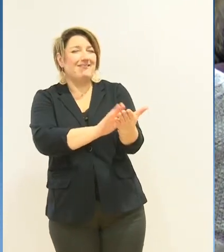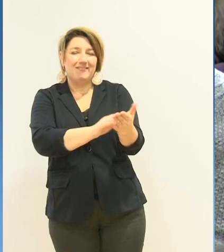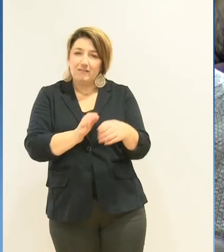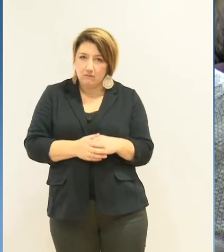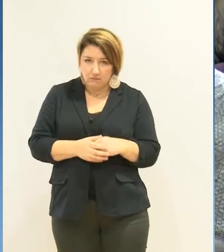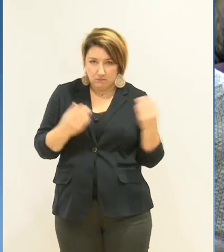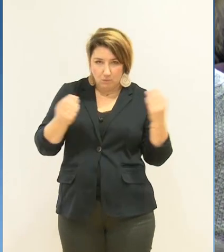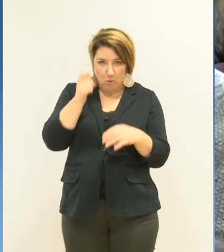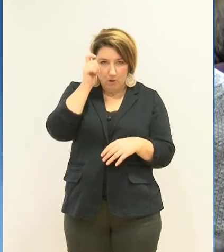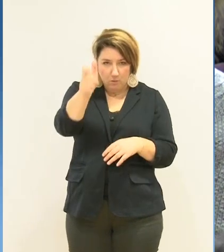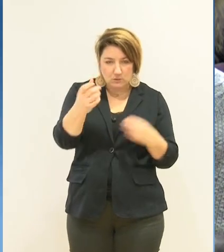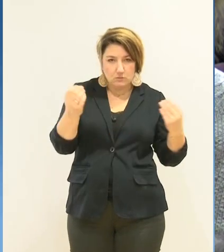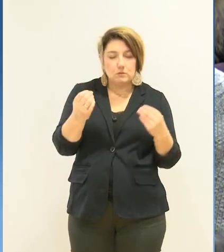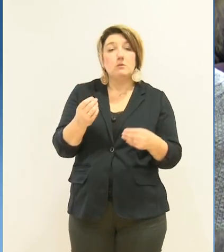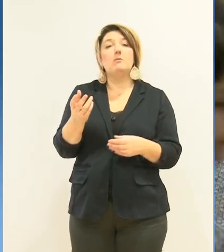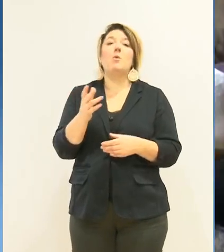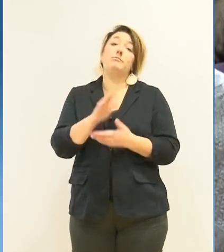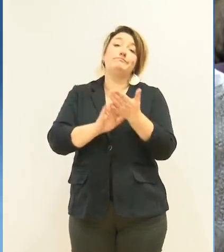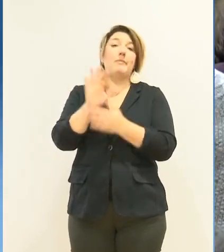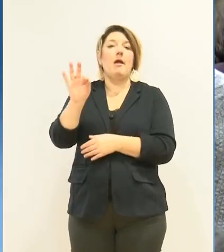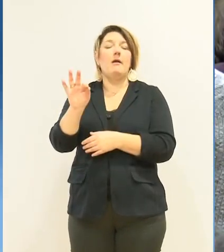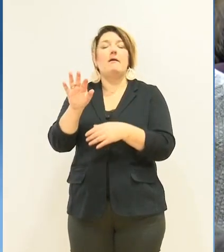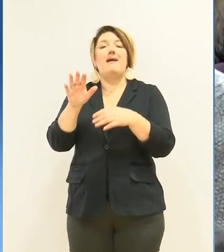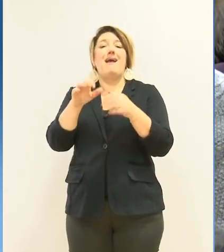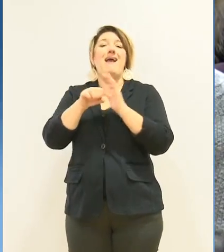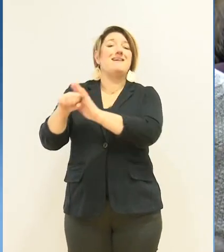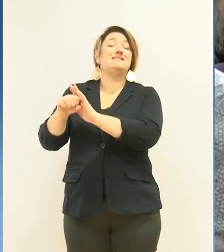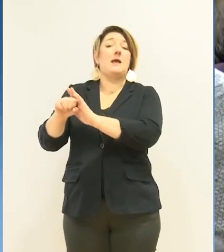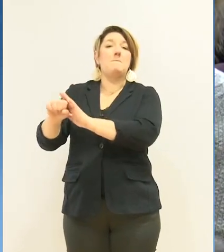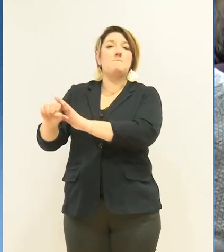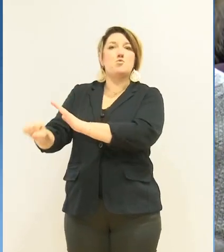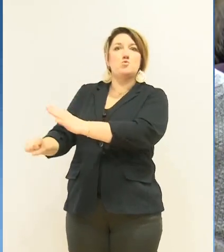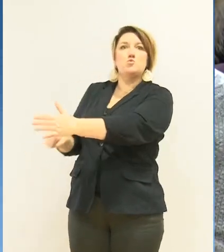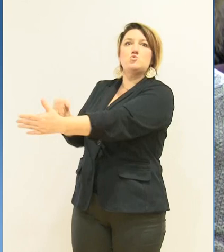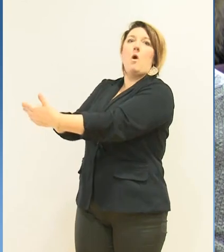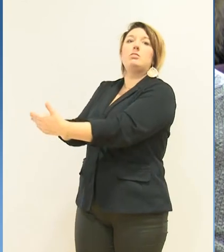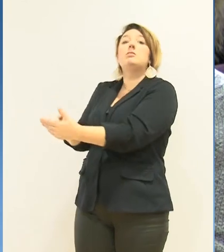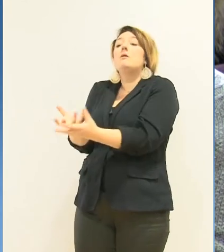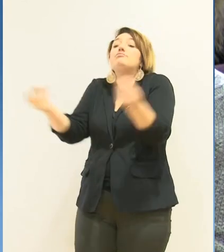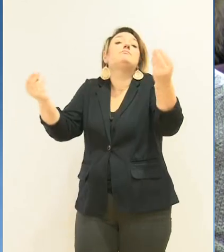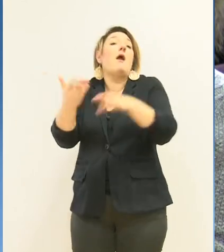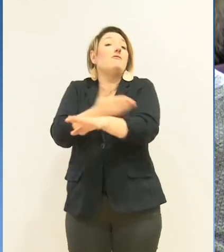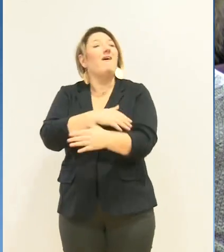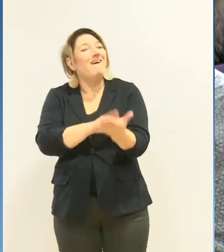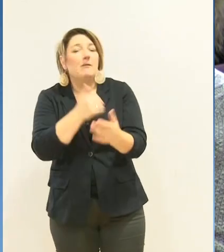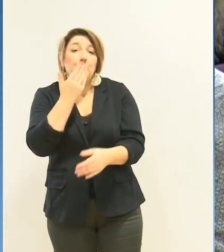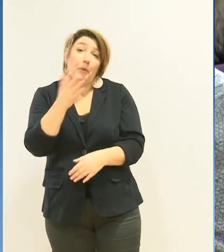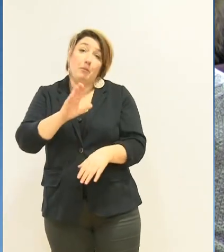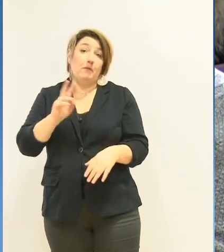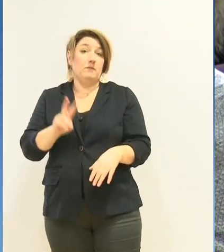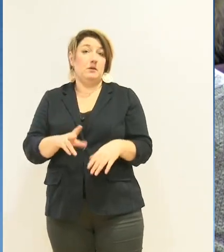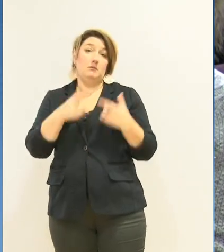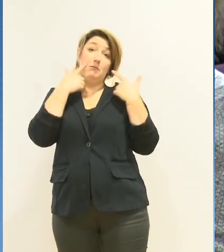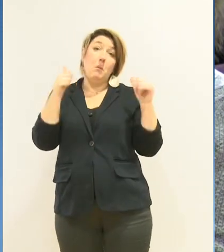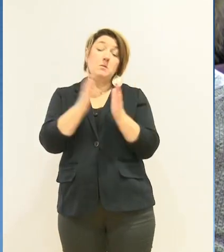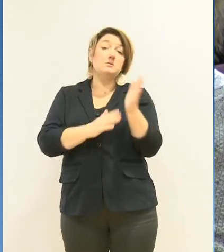sereine droite déjà parti n'a pas pu faire de même monsieur le maire où est la cohérence dont vous faites le héros en permanence dans tous